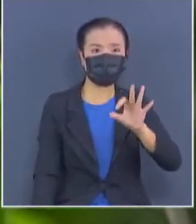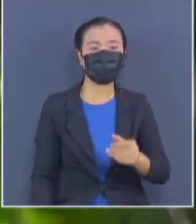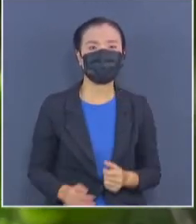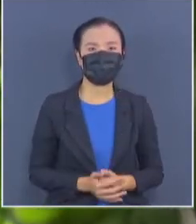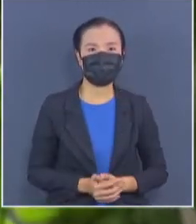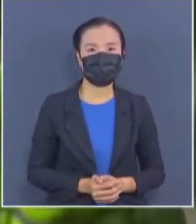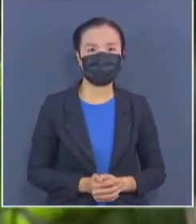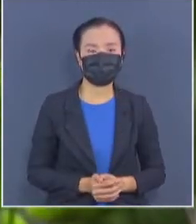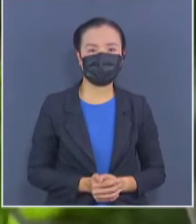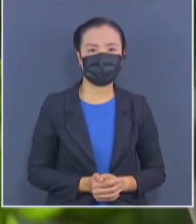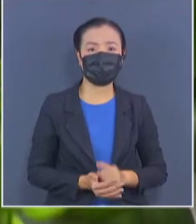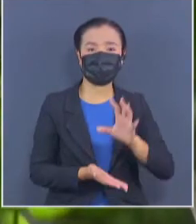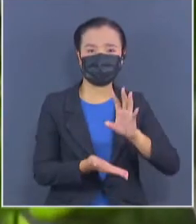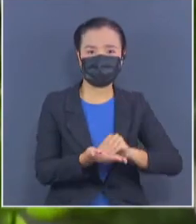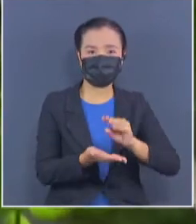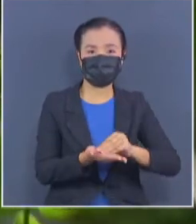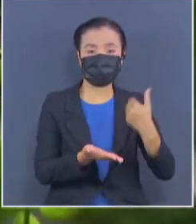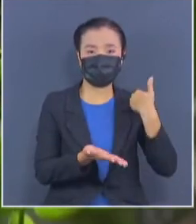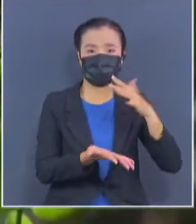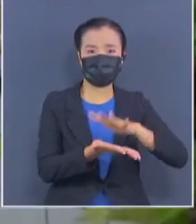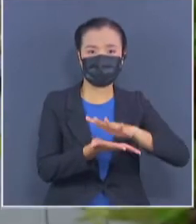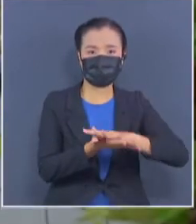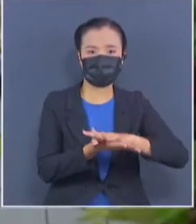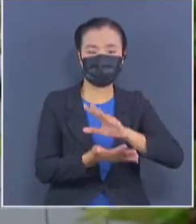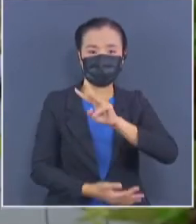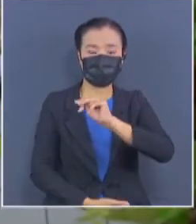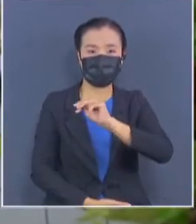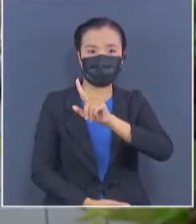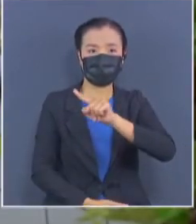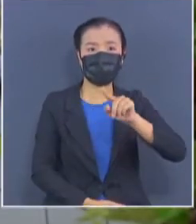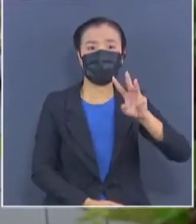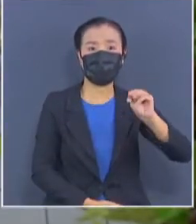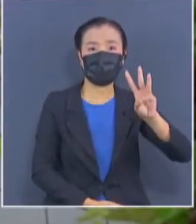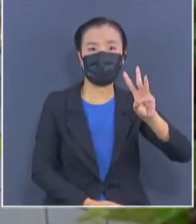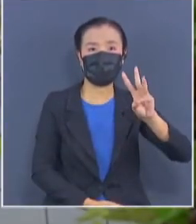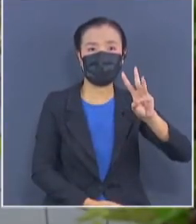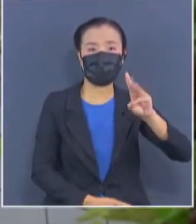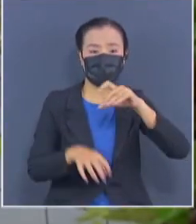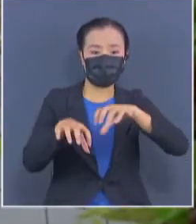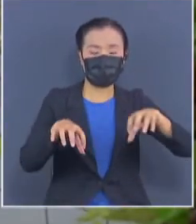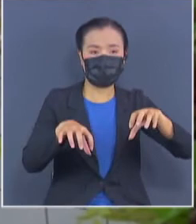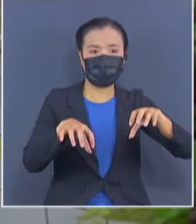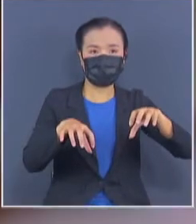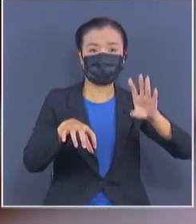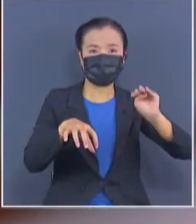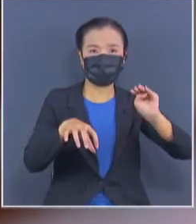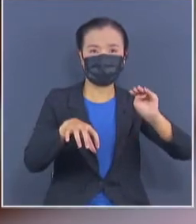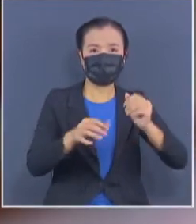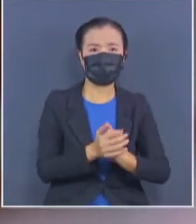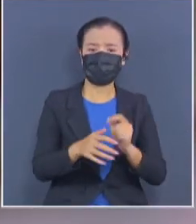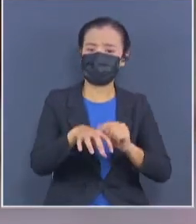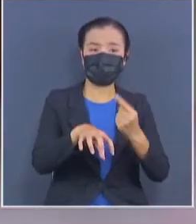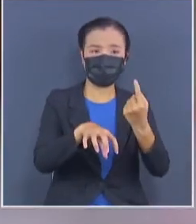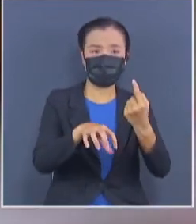กันแล้วก็จะข้อมูลนะครับโรงเรียนมัธยมในสังกัดเนี้ยมี 40 amมีเพียงบางปะกอกวิทยาคมเท่านั้นเองครับ